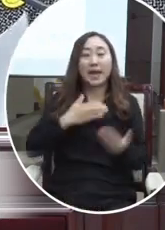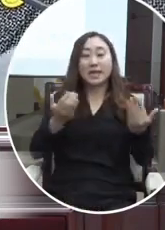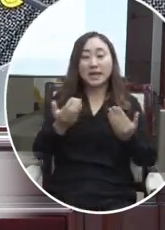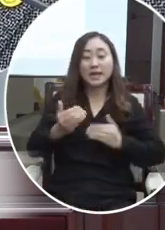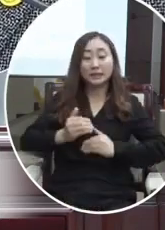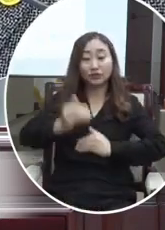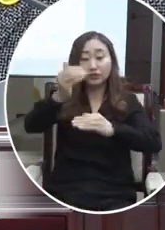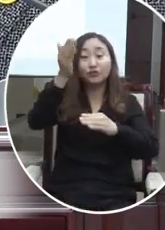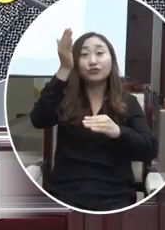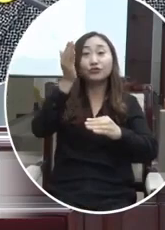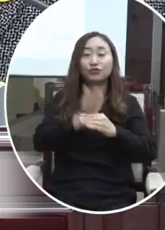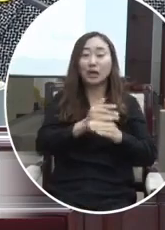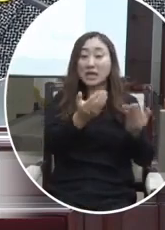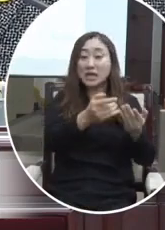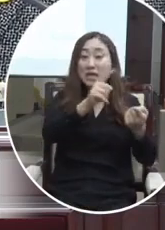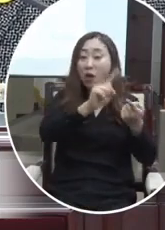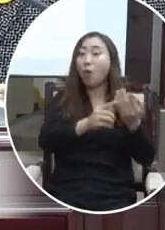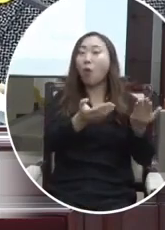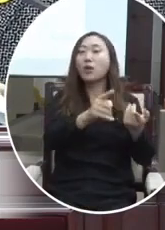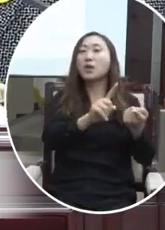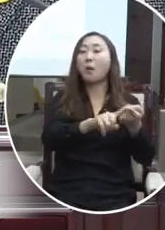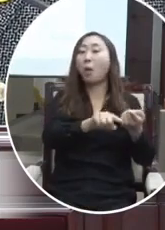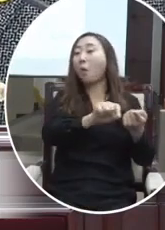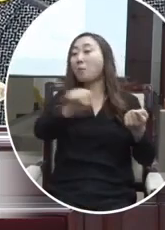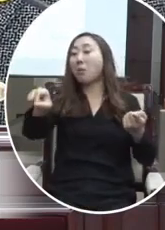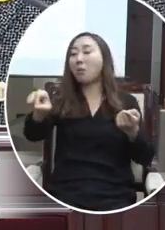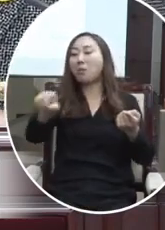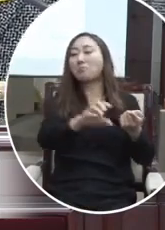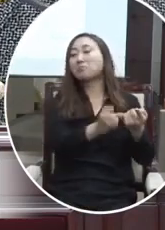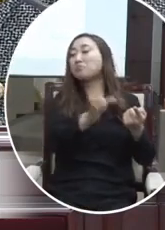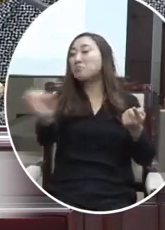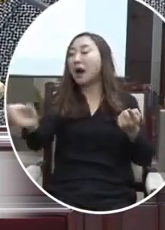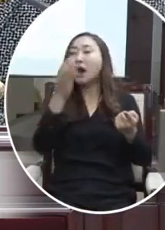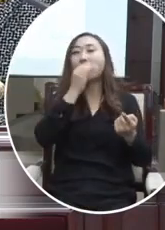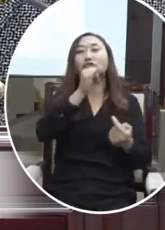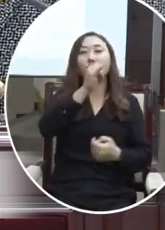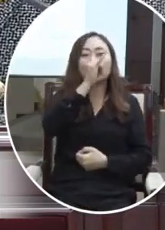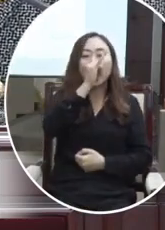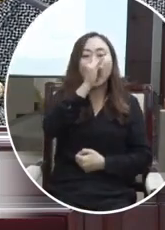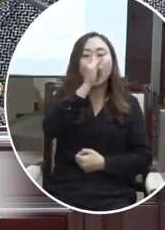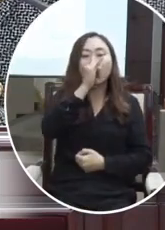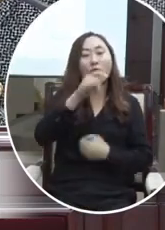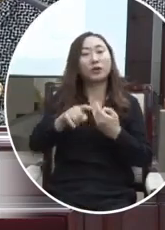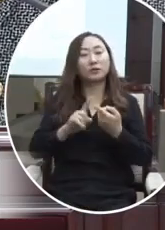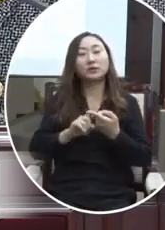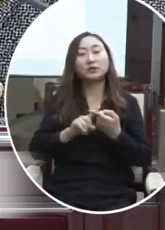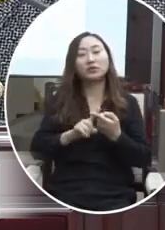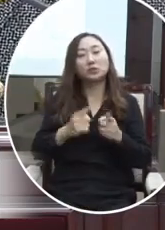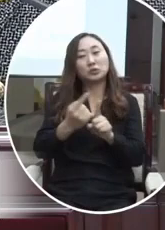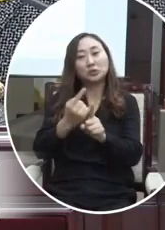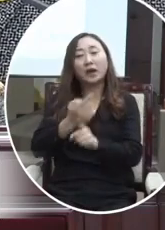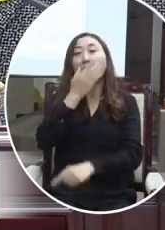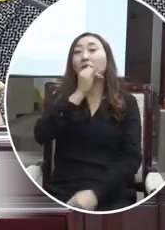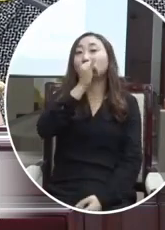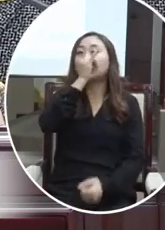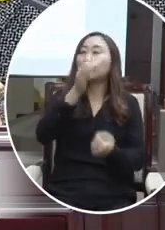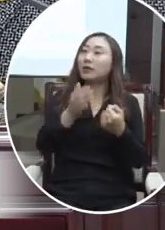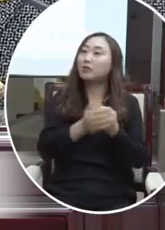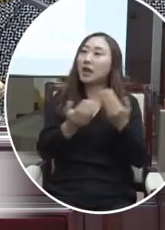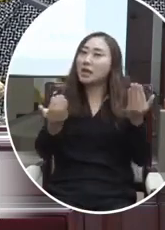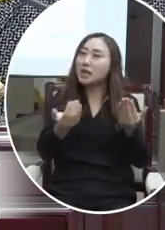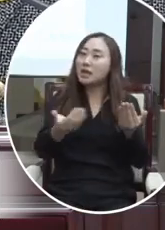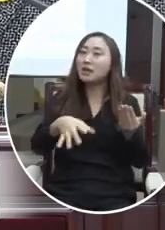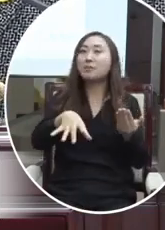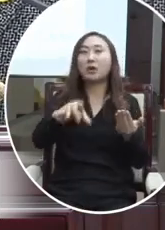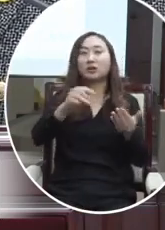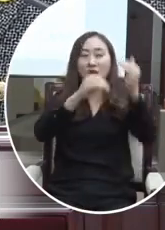제가 일을 하게 가는 과정에서 아, 이 업무는 탄소중립 추진단으로 보내는 게 좋겠다 이렇게 이제 할 수 있게 됐기 때문에 그걸 좀